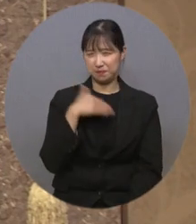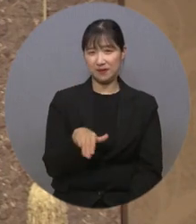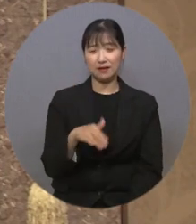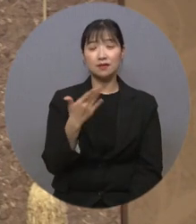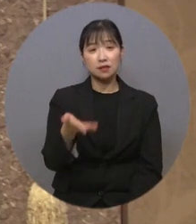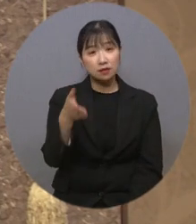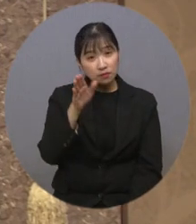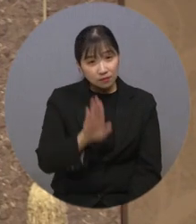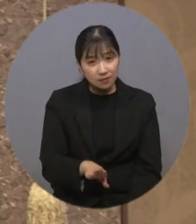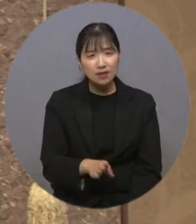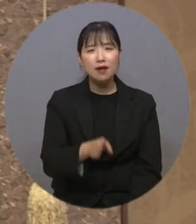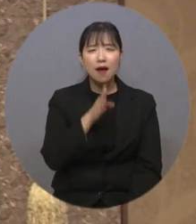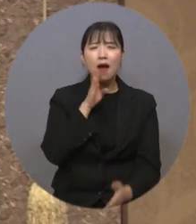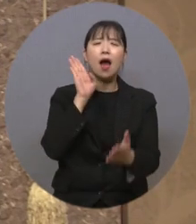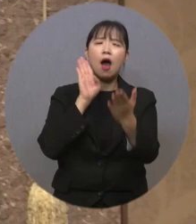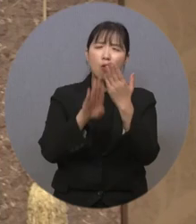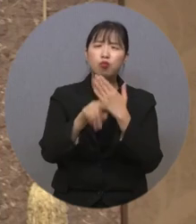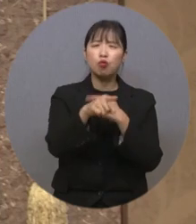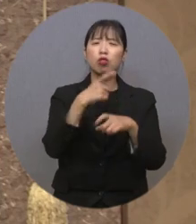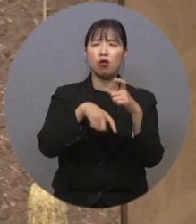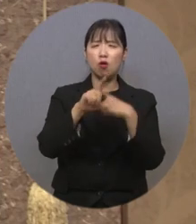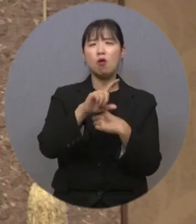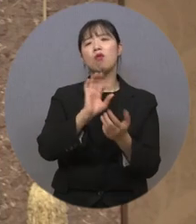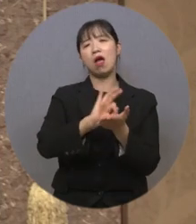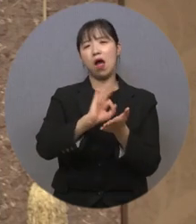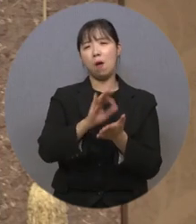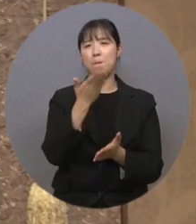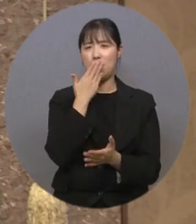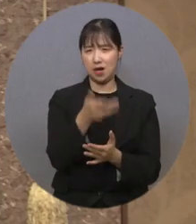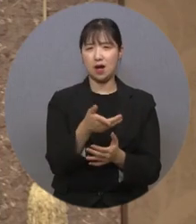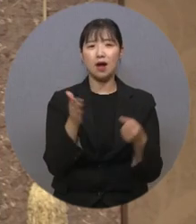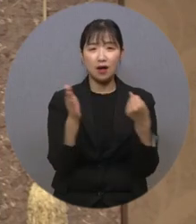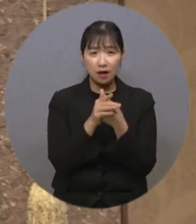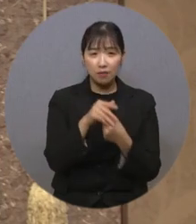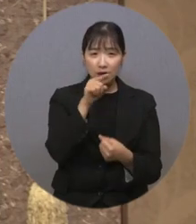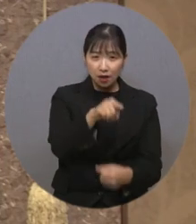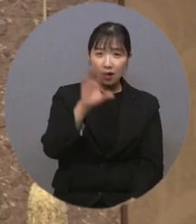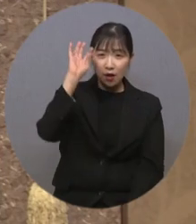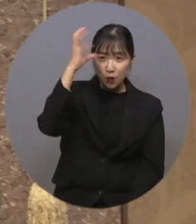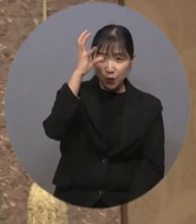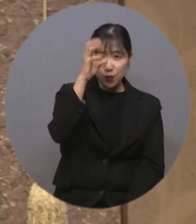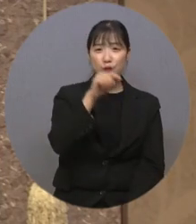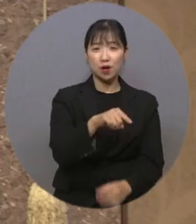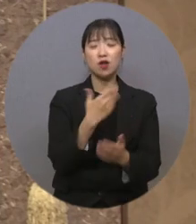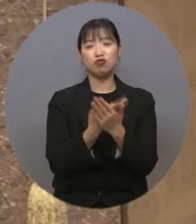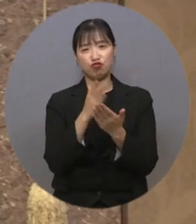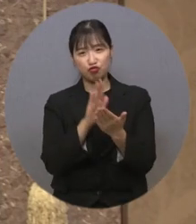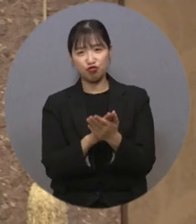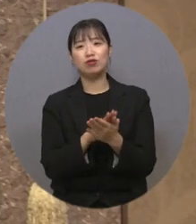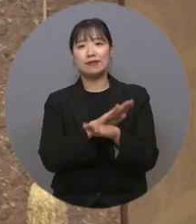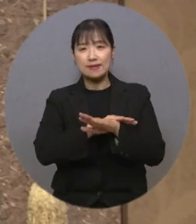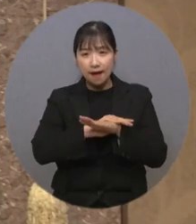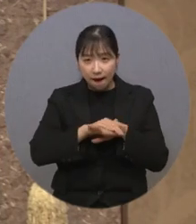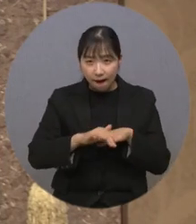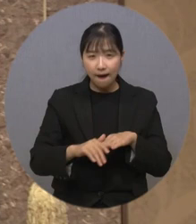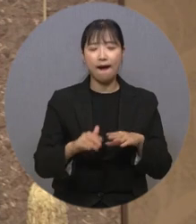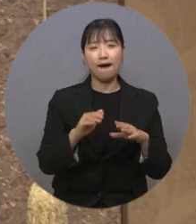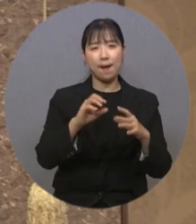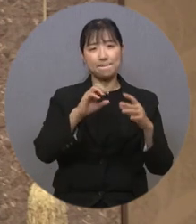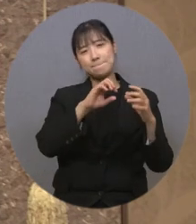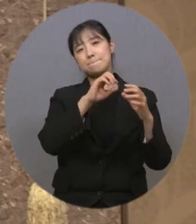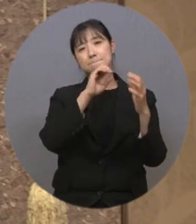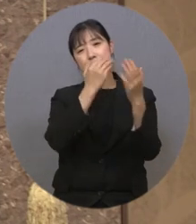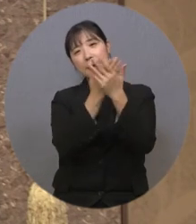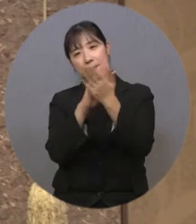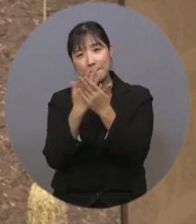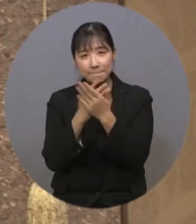그렇지만 정말 앞으로도 더 쓸 수 있는 차량이기 때문에 이러한 앰뷸런스를 잘 수리를 해가지고 저희들이